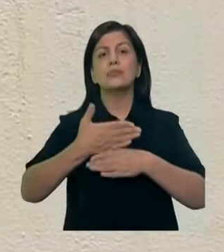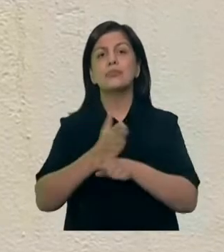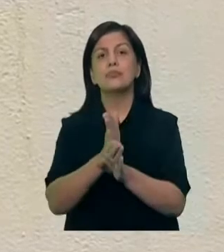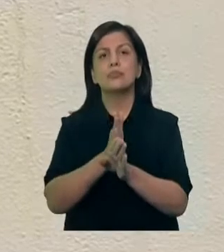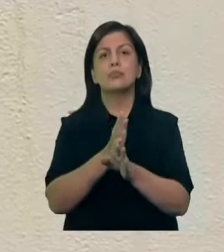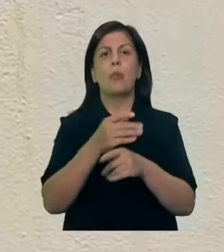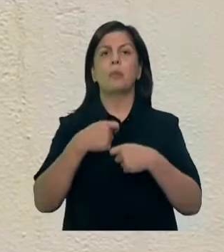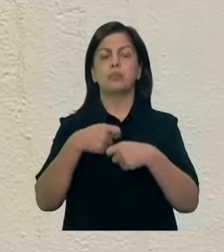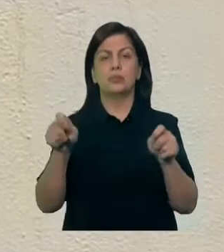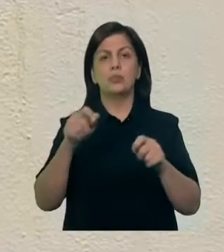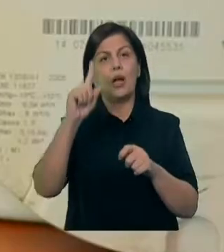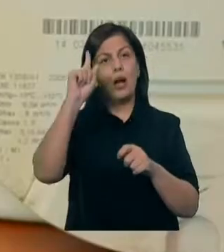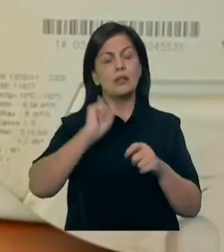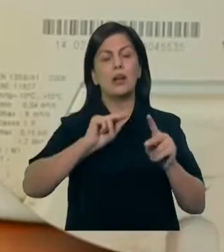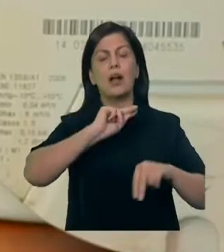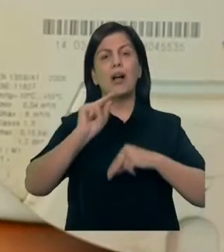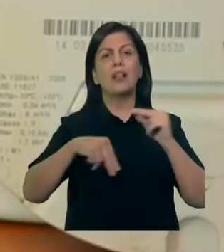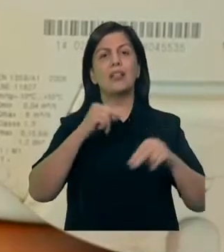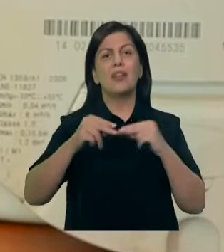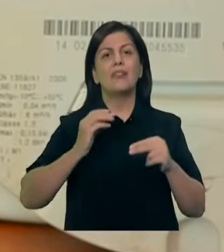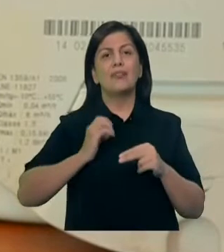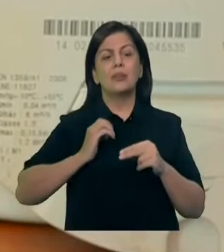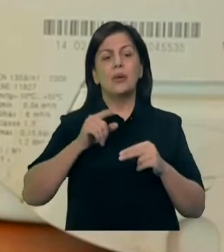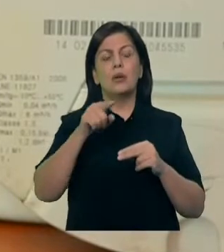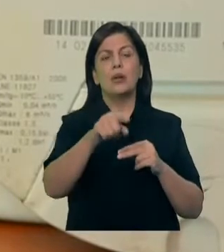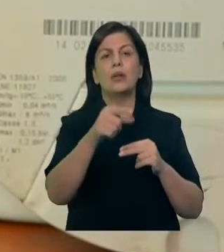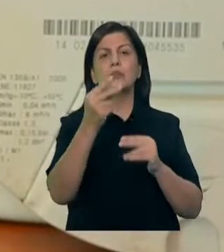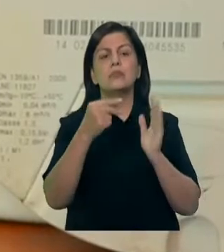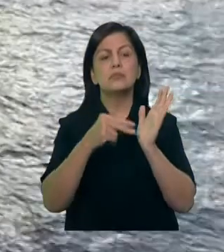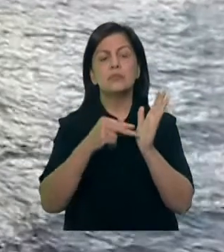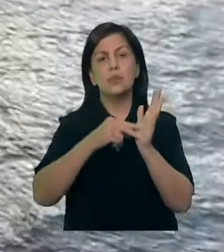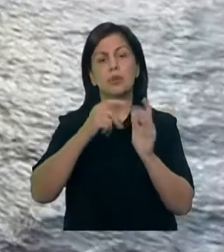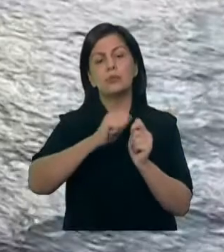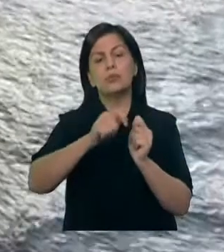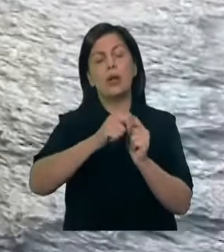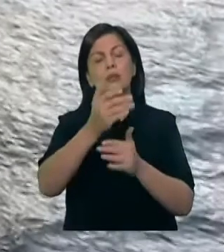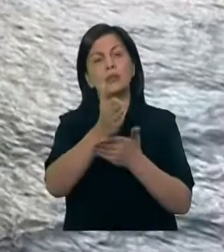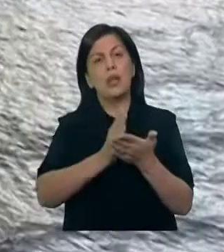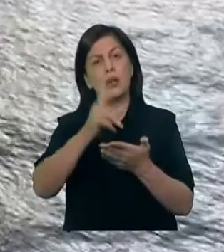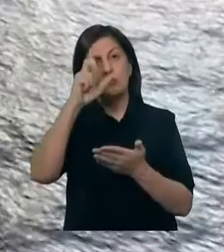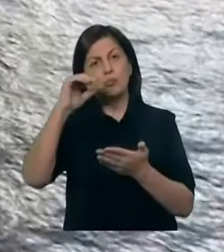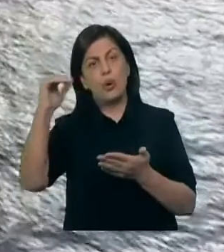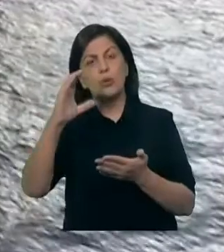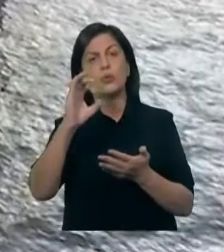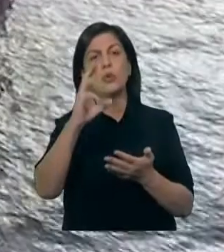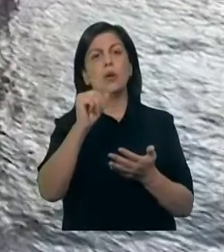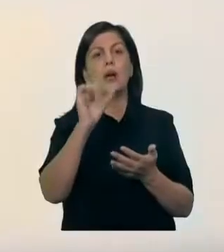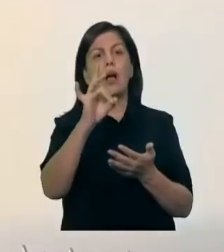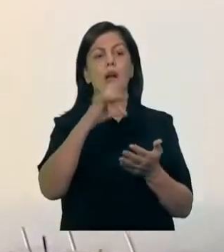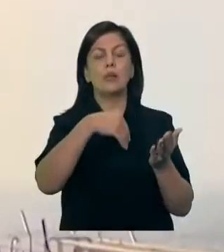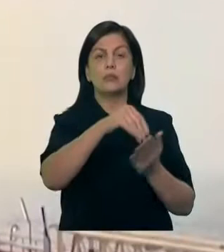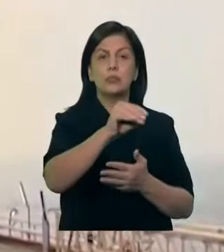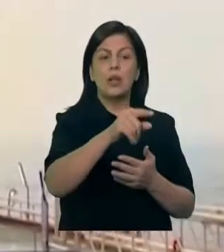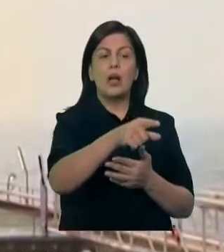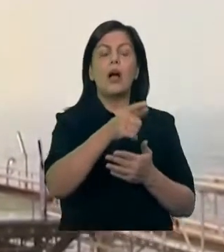satır. Azərkontraktın şirkətlərdən aldığı qazın qiymətinin bir qismini dövlət tənzimləyir. Hansı ki, o həcmdə Sokardan alınan qazdır. Bir qismi